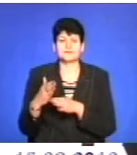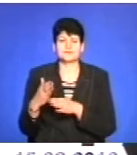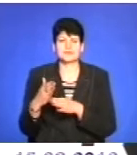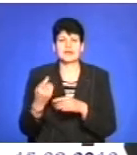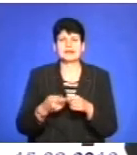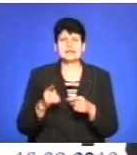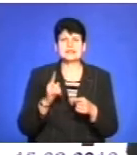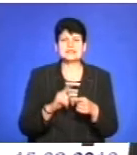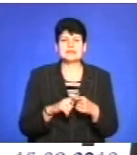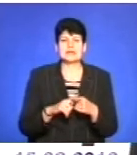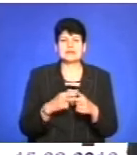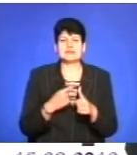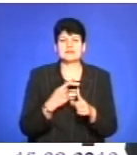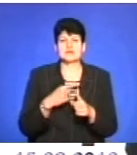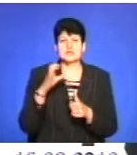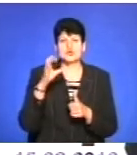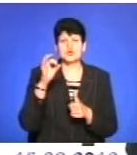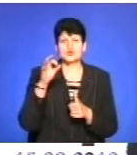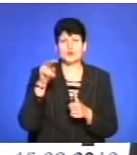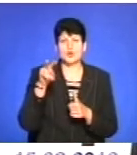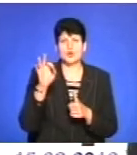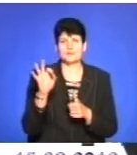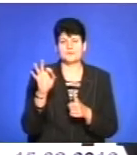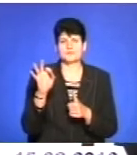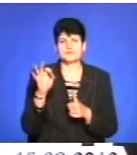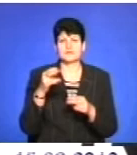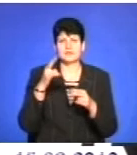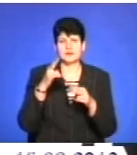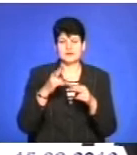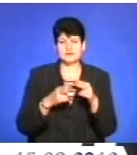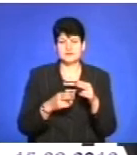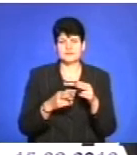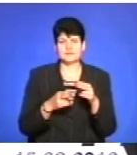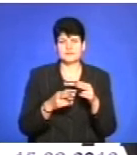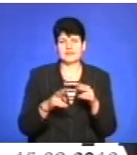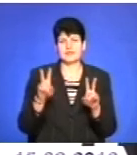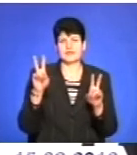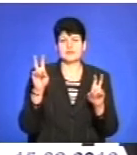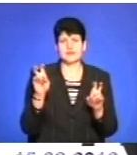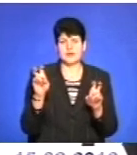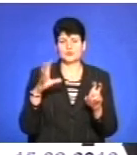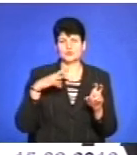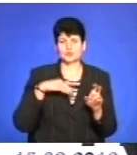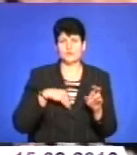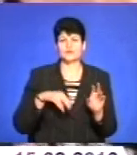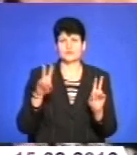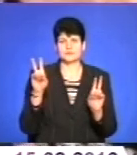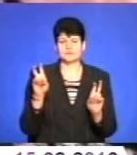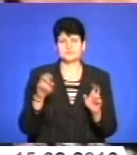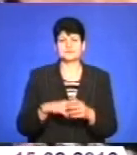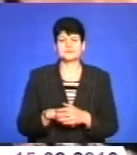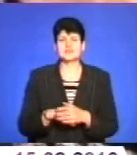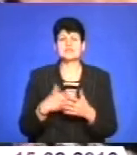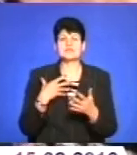це якби називається соло, таке завершальним акордом звучить соло на духовні теми. Зі